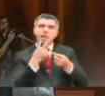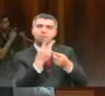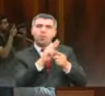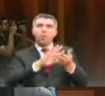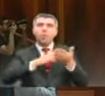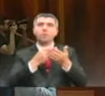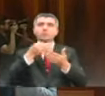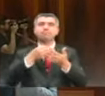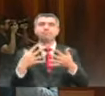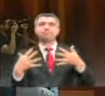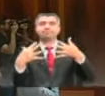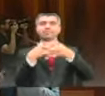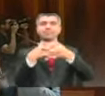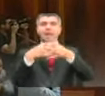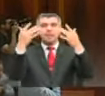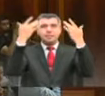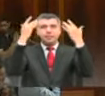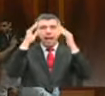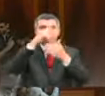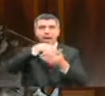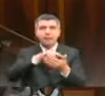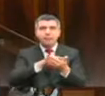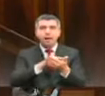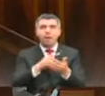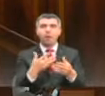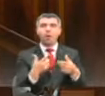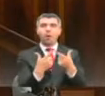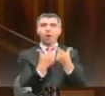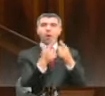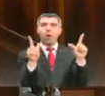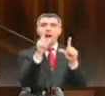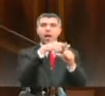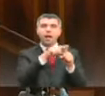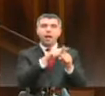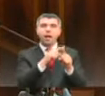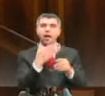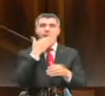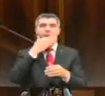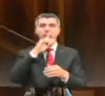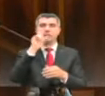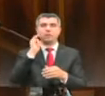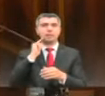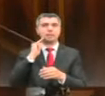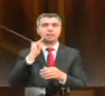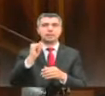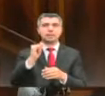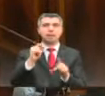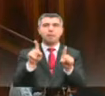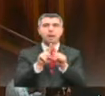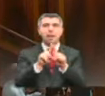التاريخية ومتشبث بقيم الانفتاح والاعتدال وملتف تحت